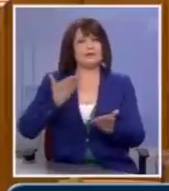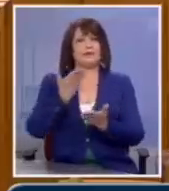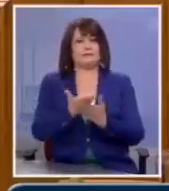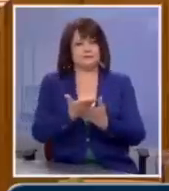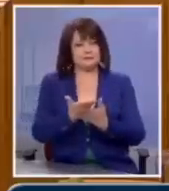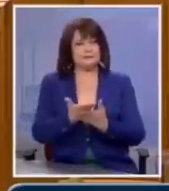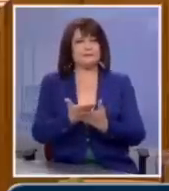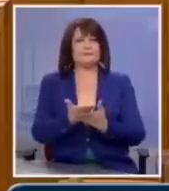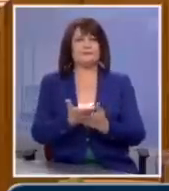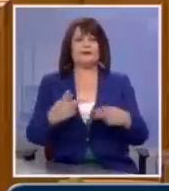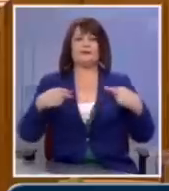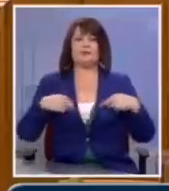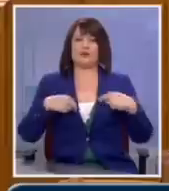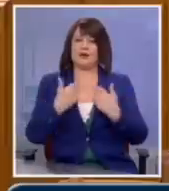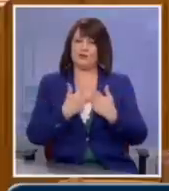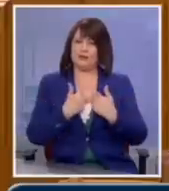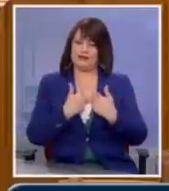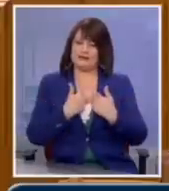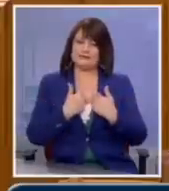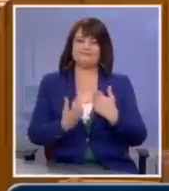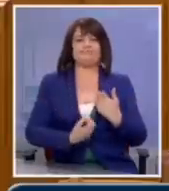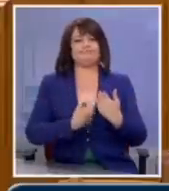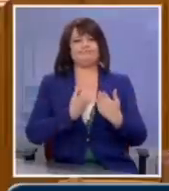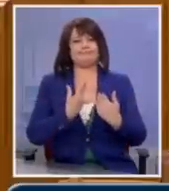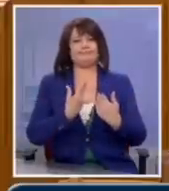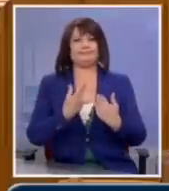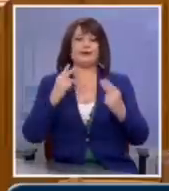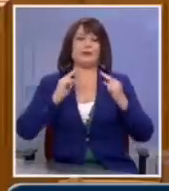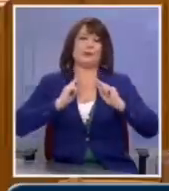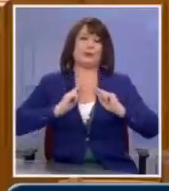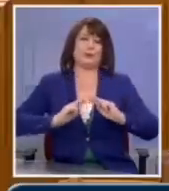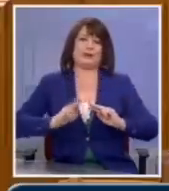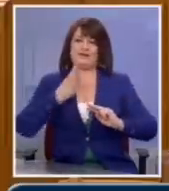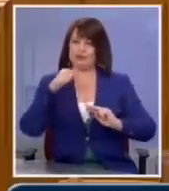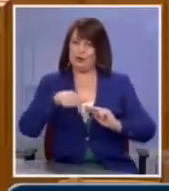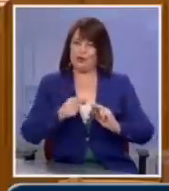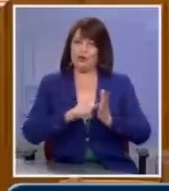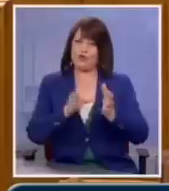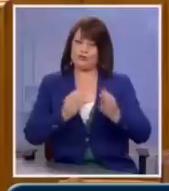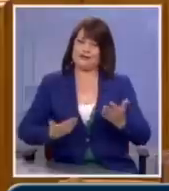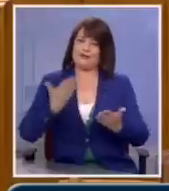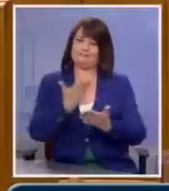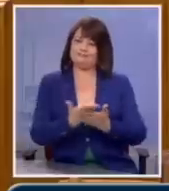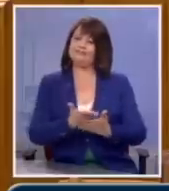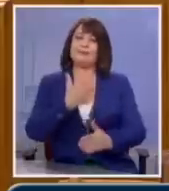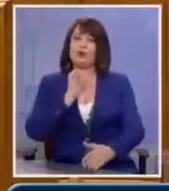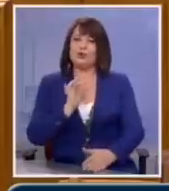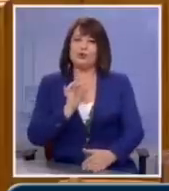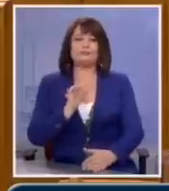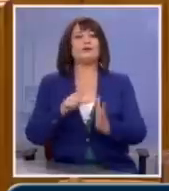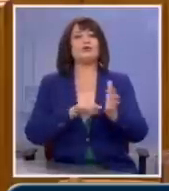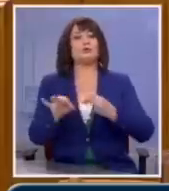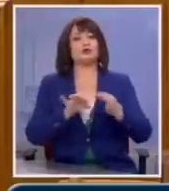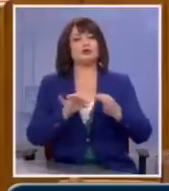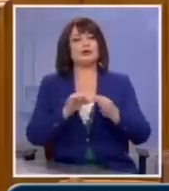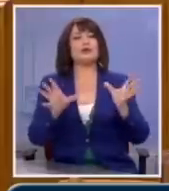το Υπουργείο μας και αισθανόμαστε μεγάλη ικανοποίηση γι' αυτό, δεδομένου ότι το